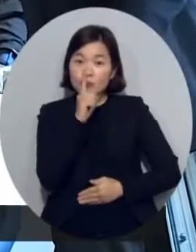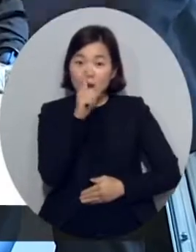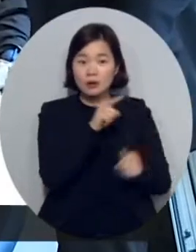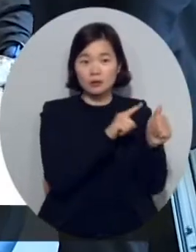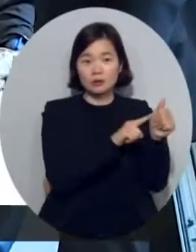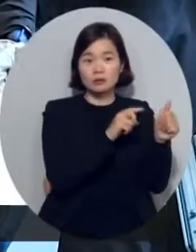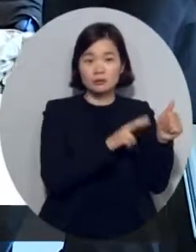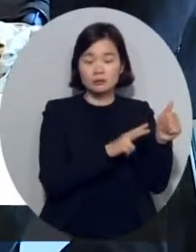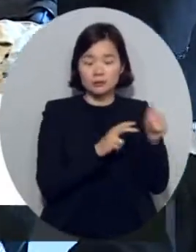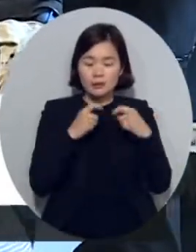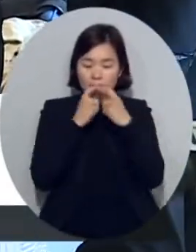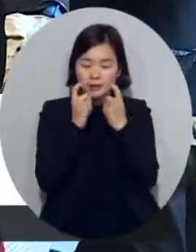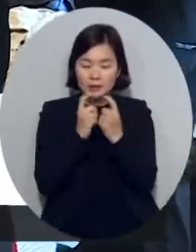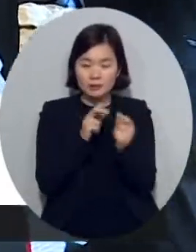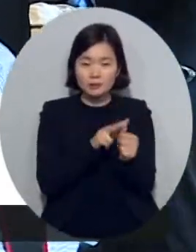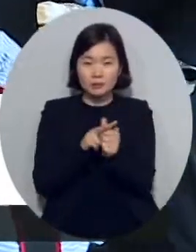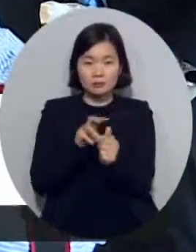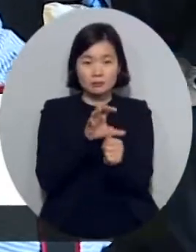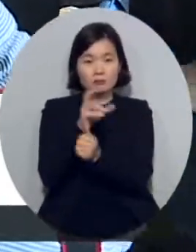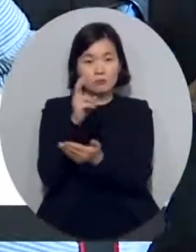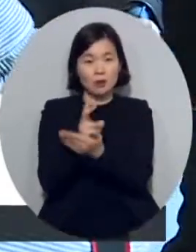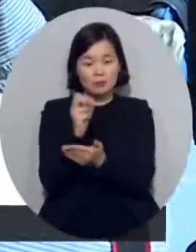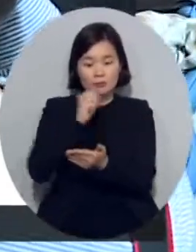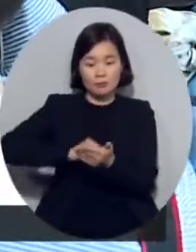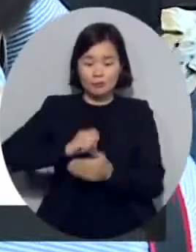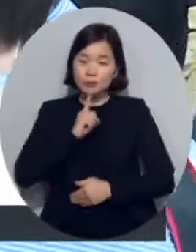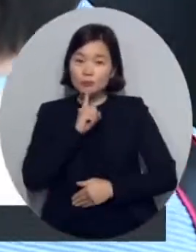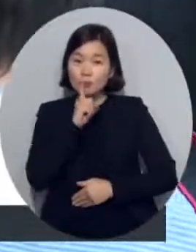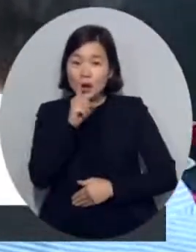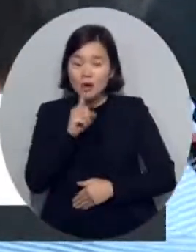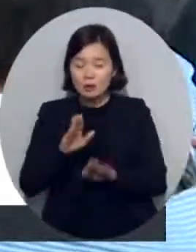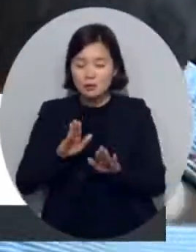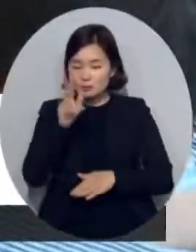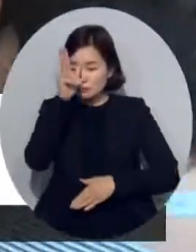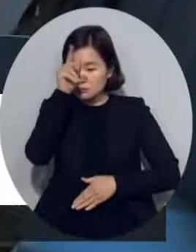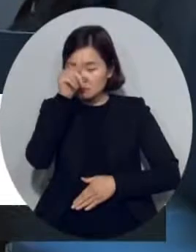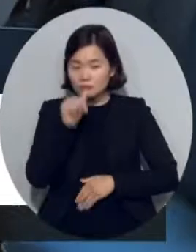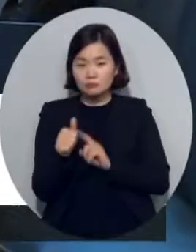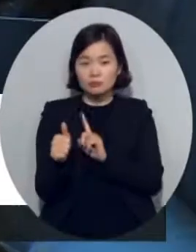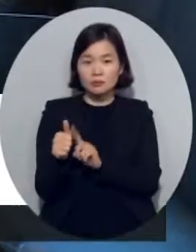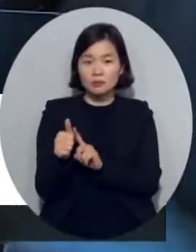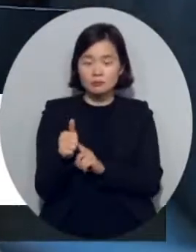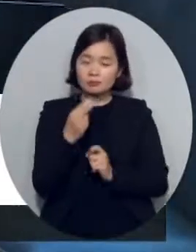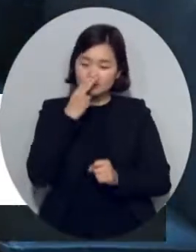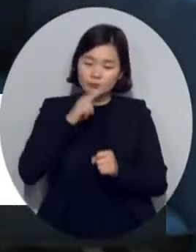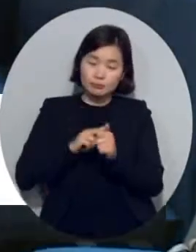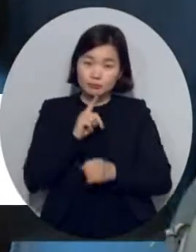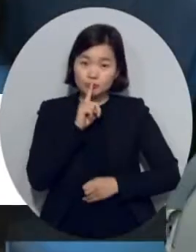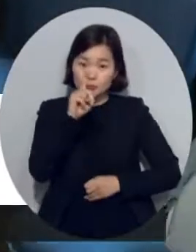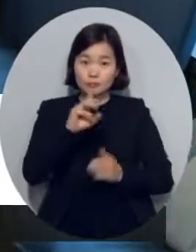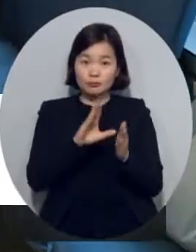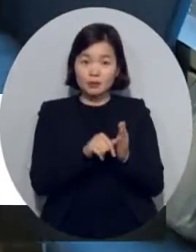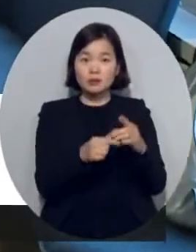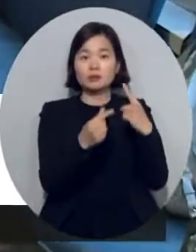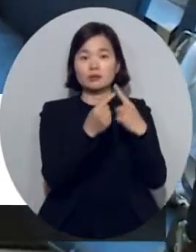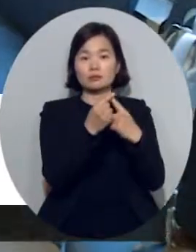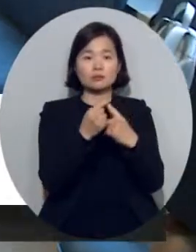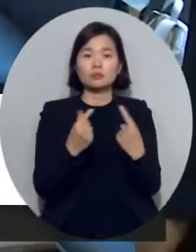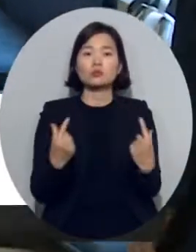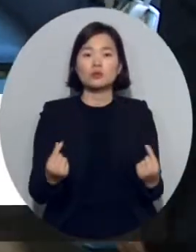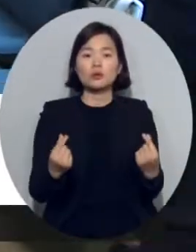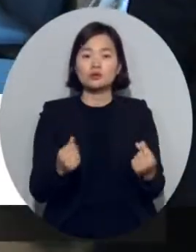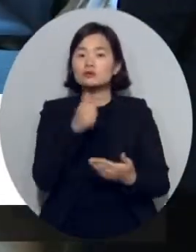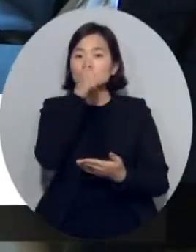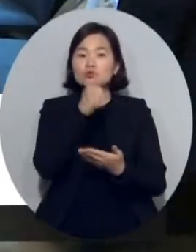씨와 개인정보보호법 위반 혐의로 기소된 현직 경무관 b 씨에 대한 항소심에서 1심과 같은 무죄를